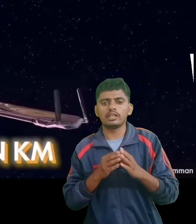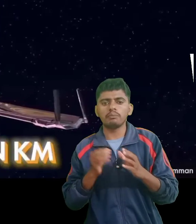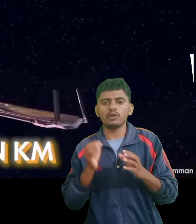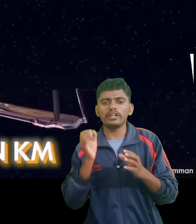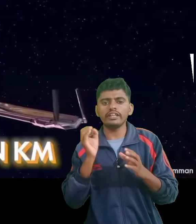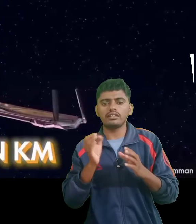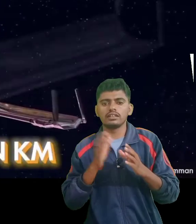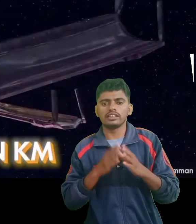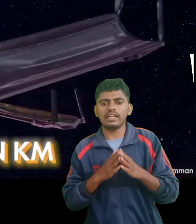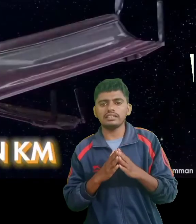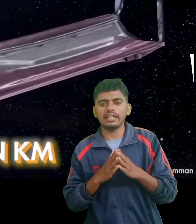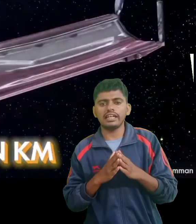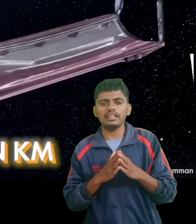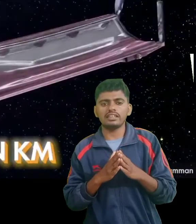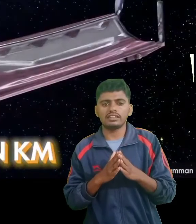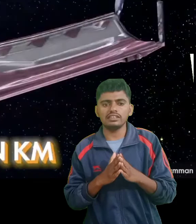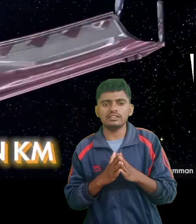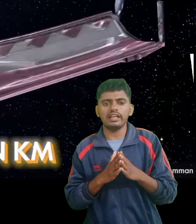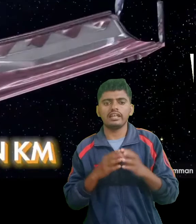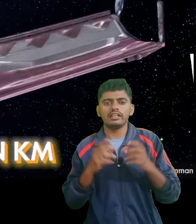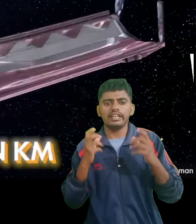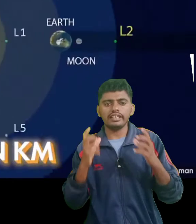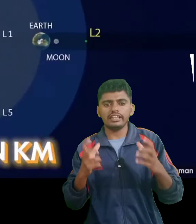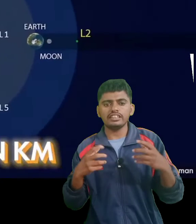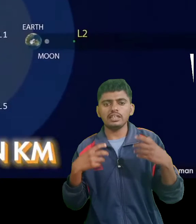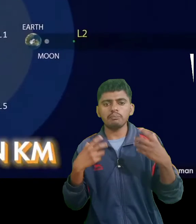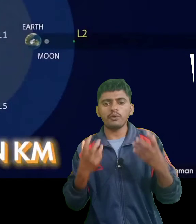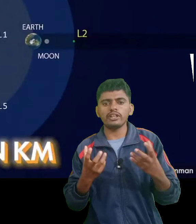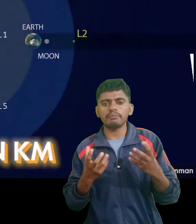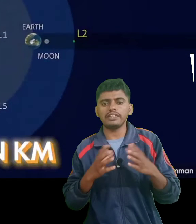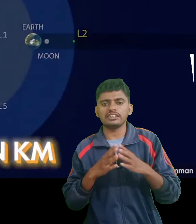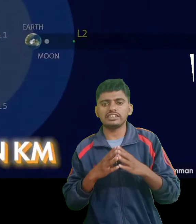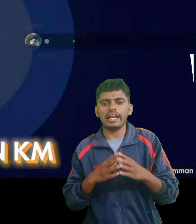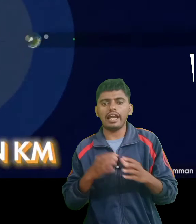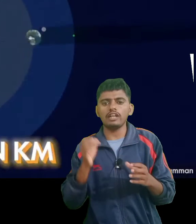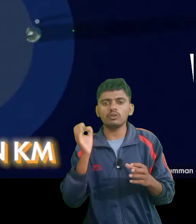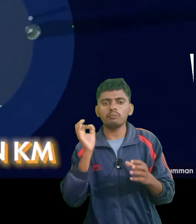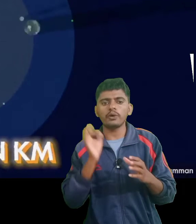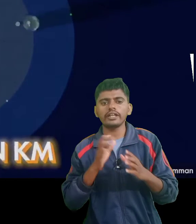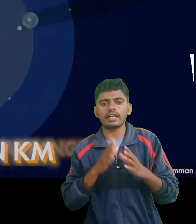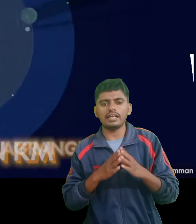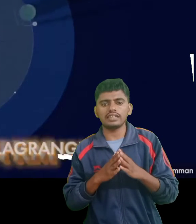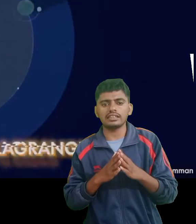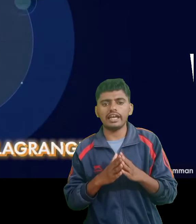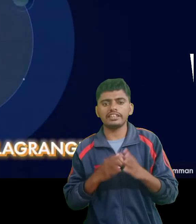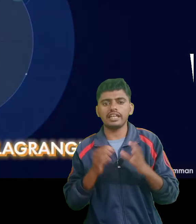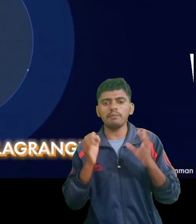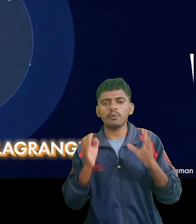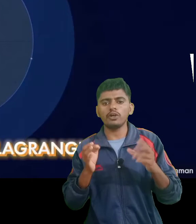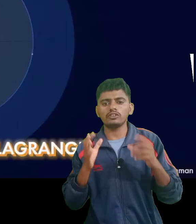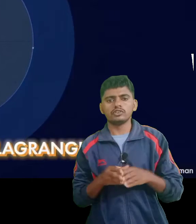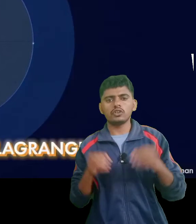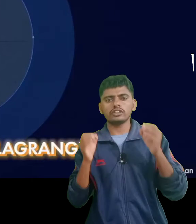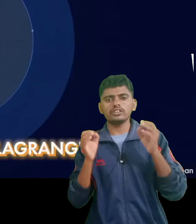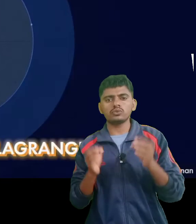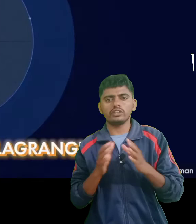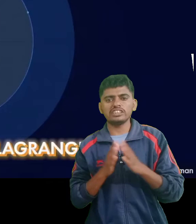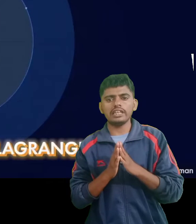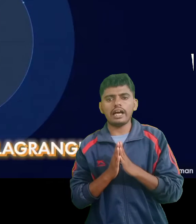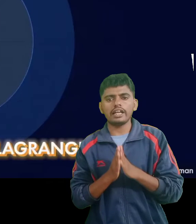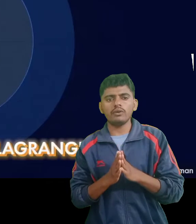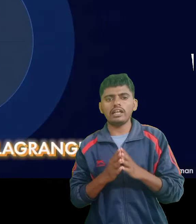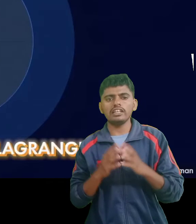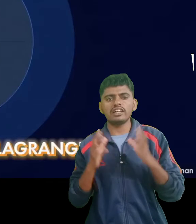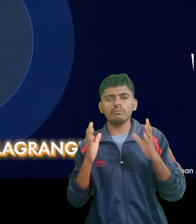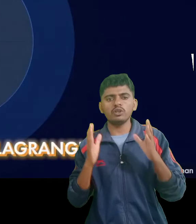दूर डिप्लॉयड किया जाएगा, धरती से एक ऐसे पॉइंट पे जिसे L2 पॉइंट कहा जाता है। यह पॉइंट जो कि